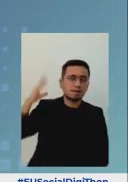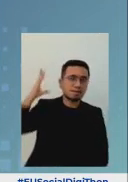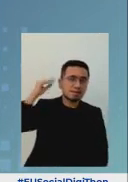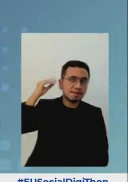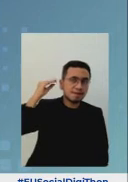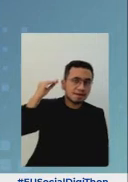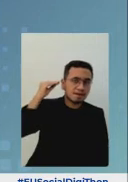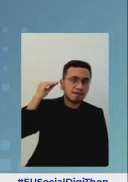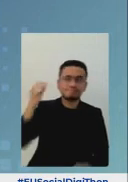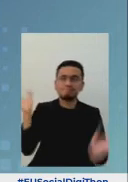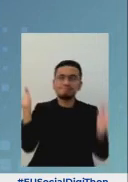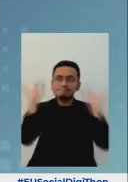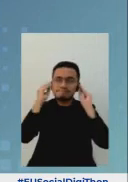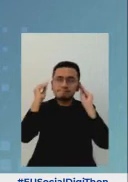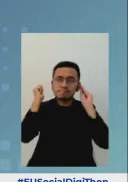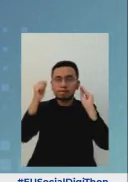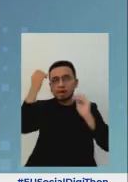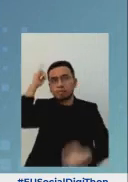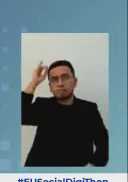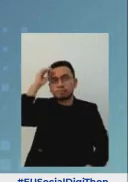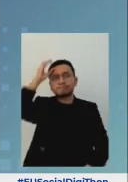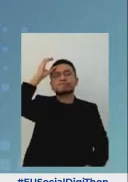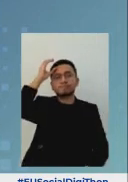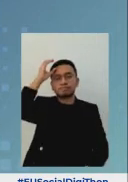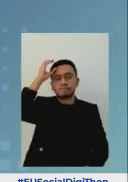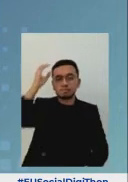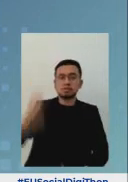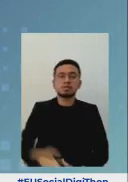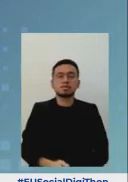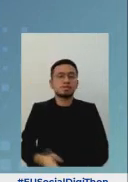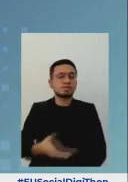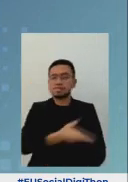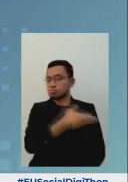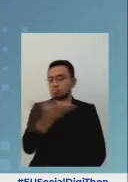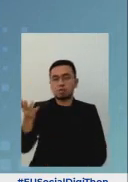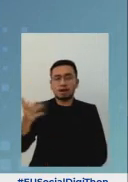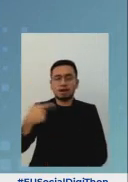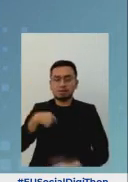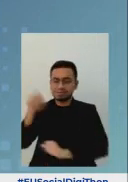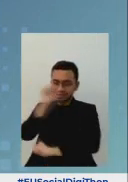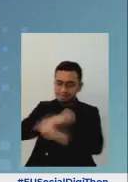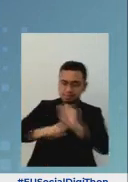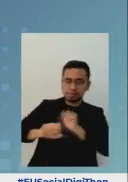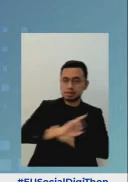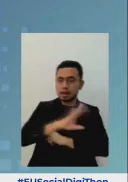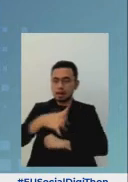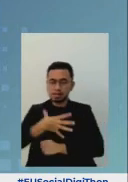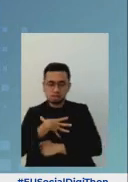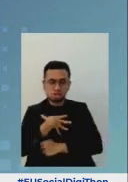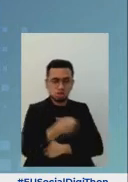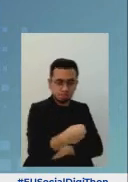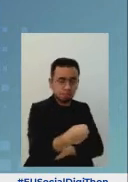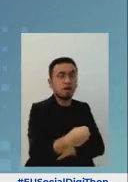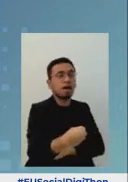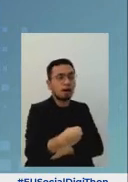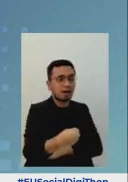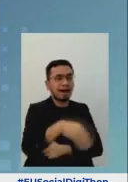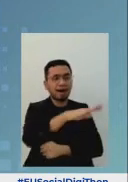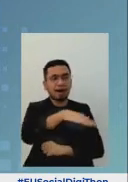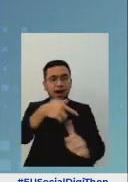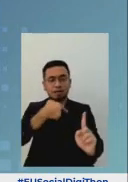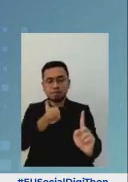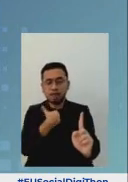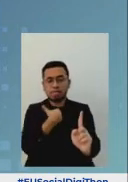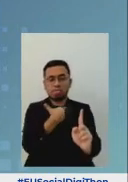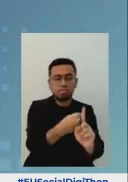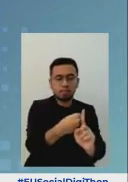yang positif. Semuanya, perilaku kita, kata-kata kita, ini akan membentuk dunia yang penuh